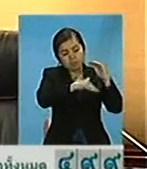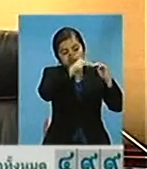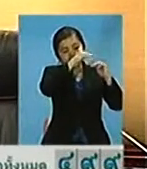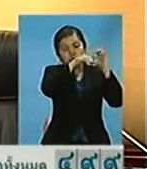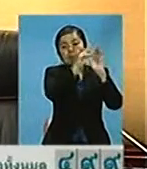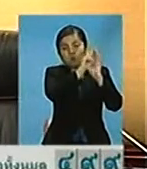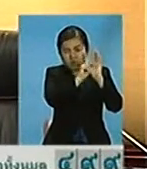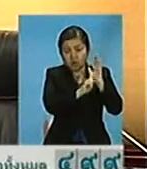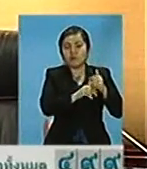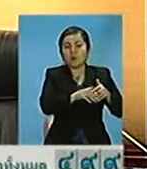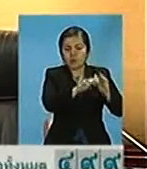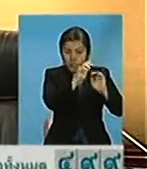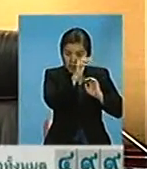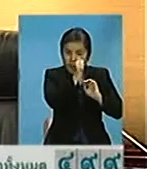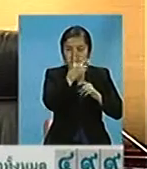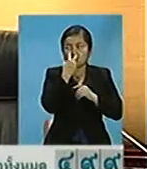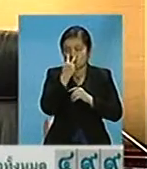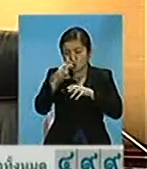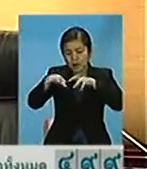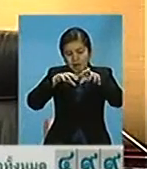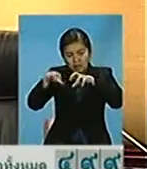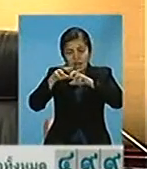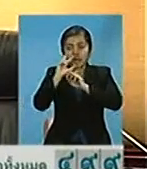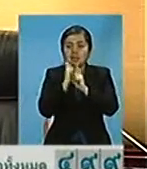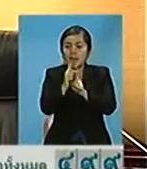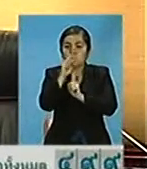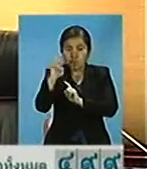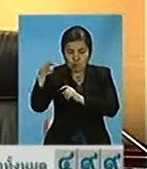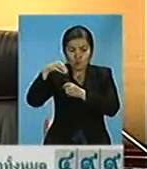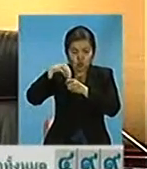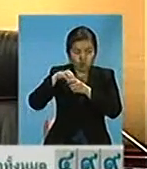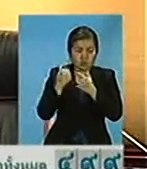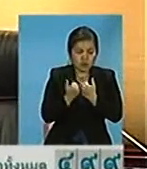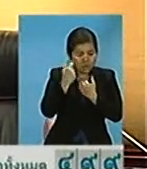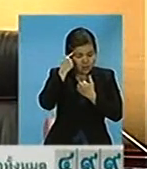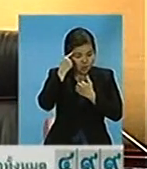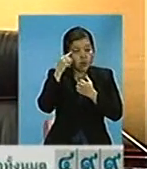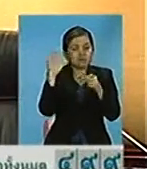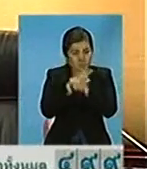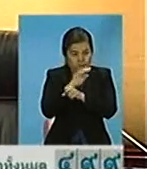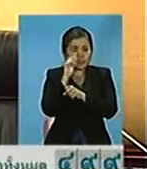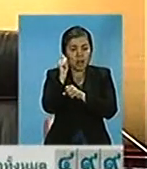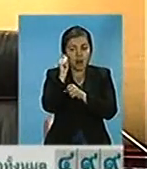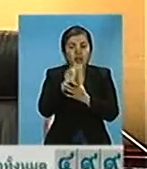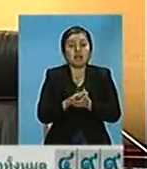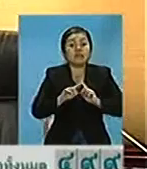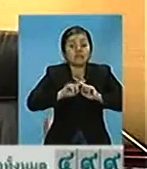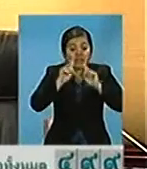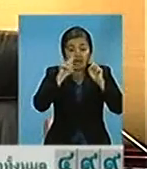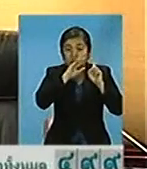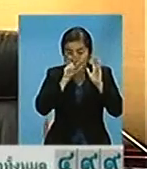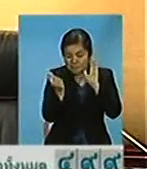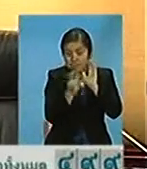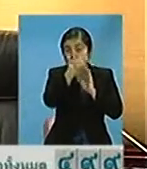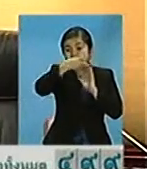ไรมันดูว่าการบริหารจัดการในระบบที่มันมีอยู่นะครับน่าจะทำให้เกิดความสมบูรณ์มากยิ่งขึ้นแต่ว่าถ้าใส่เข้าไป